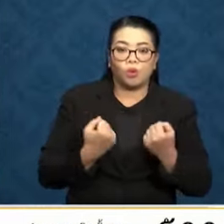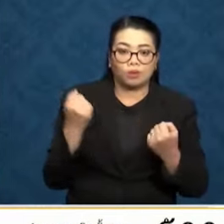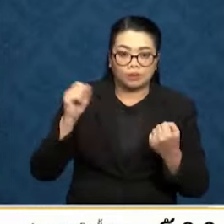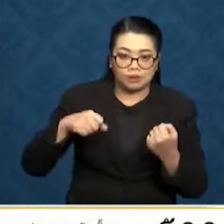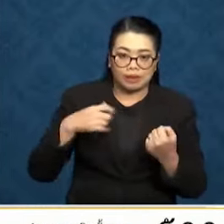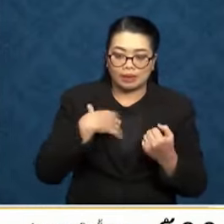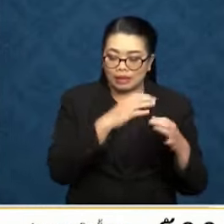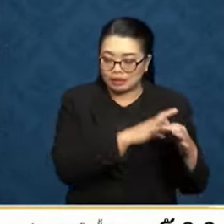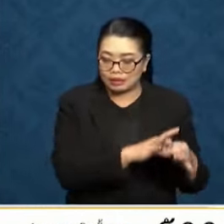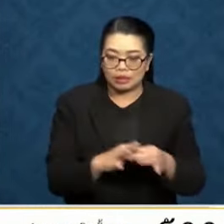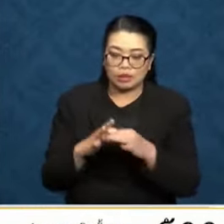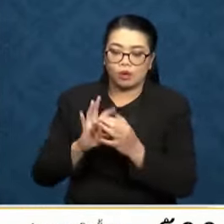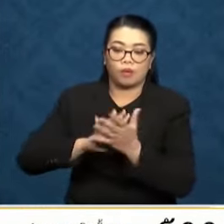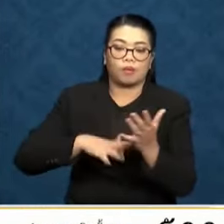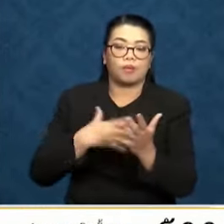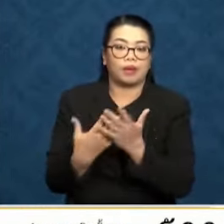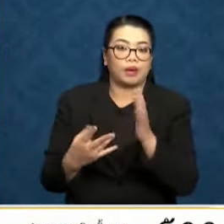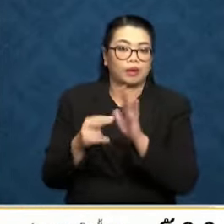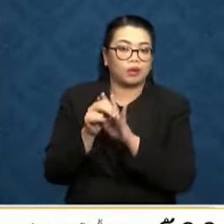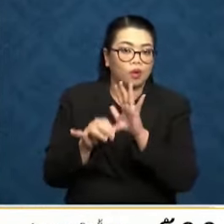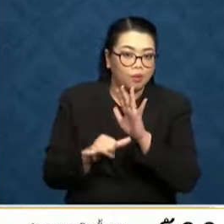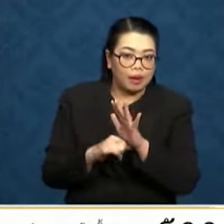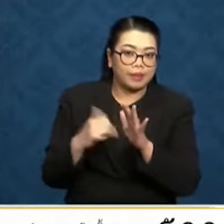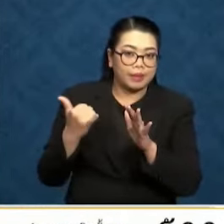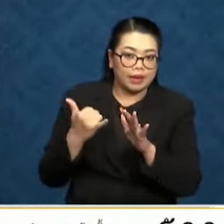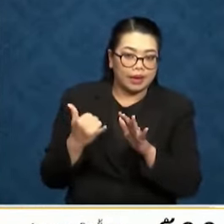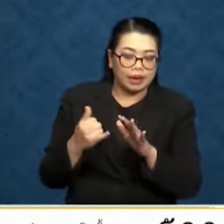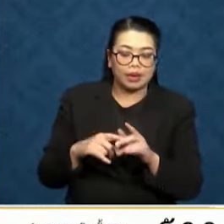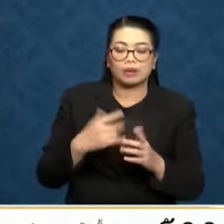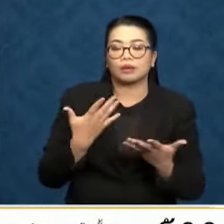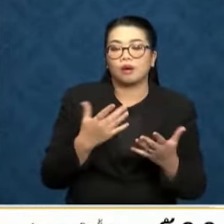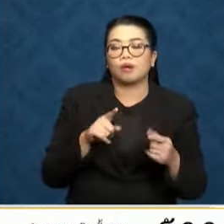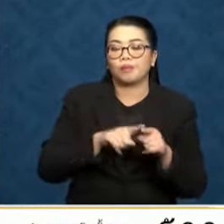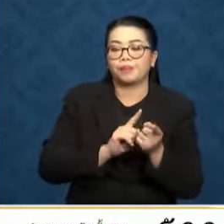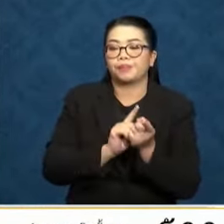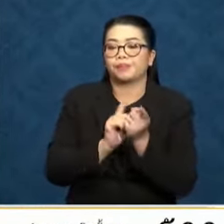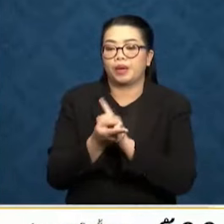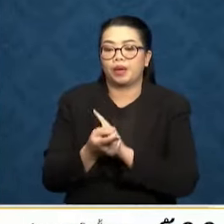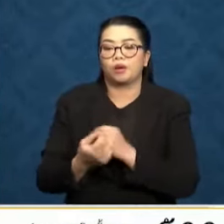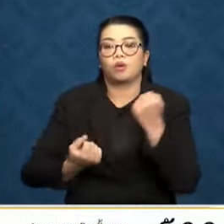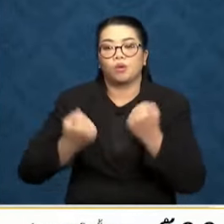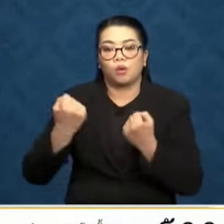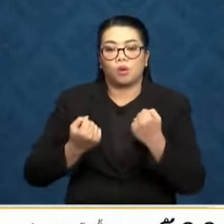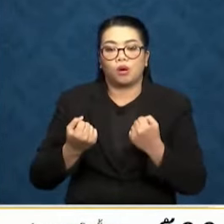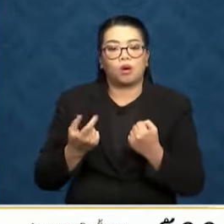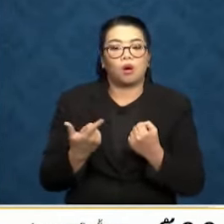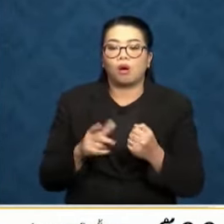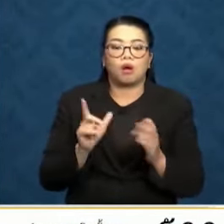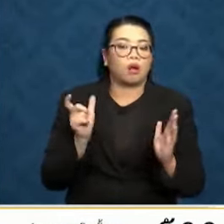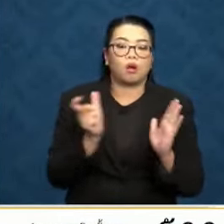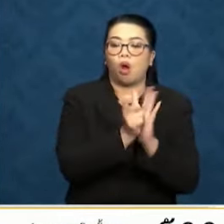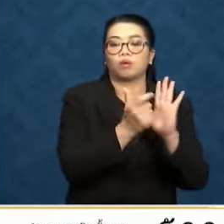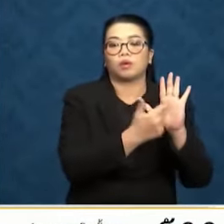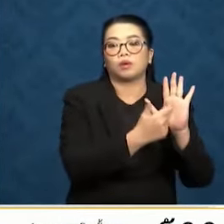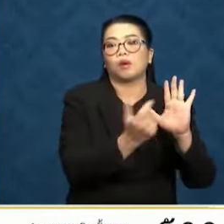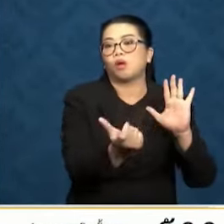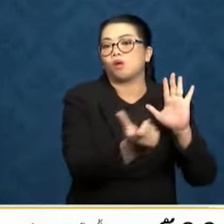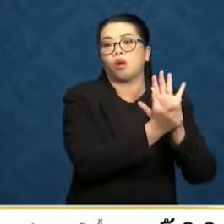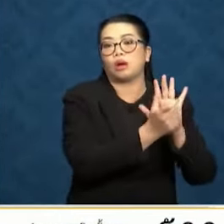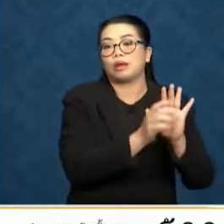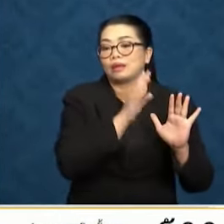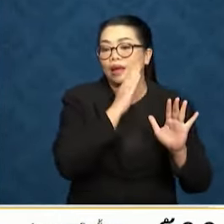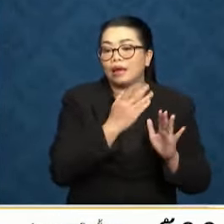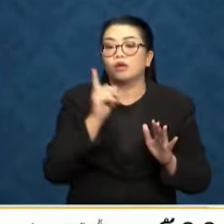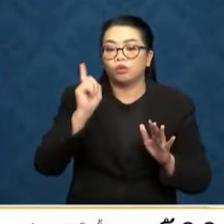ทำให้มันสอดคล้องกับนโยบายรัฐบาลค่ะด้วยการโกกีนนะคะเป็นมิตรกับสิ่งแวดล้อมท่านก็ล็อคไปใน Tได้เลยค่ะว่า